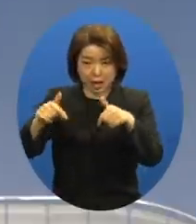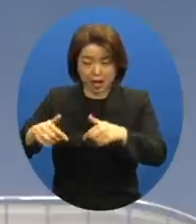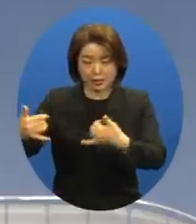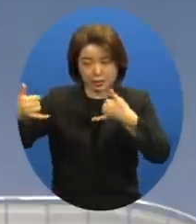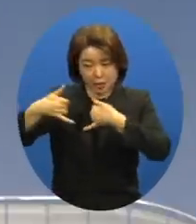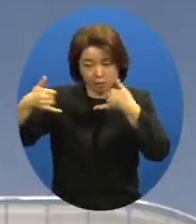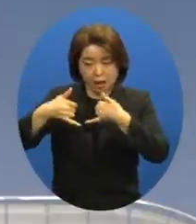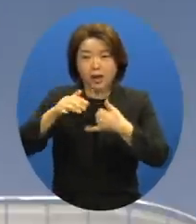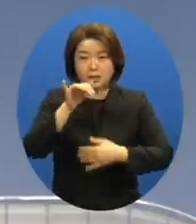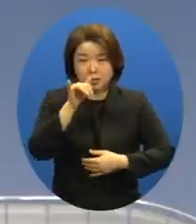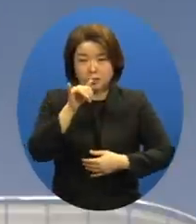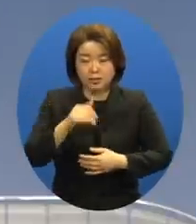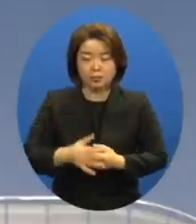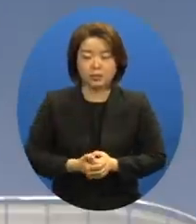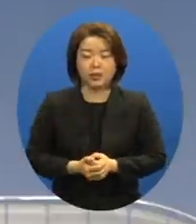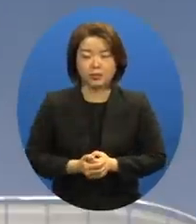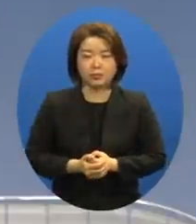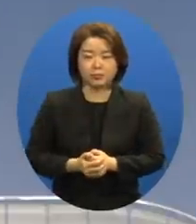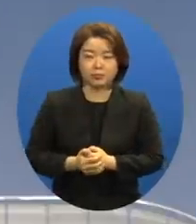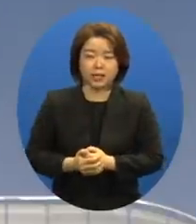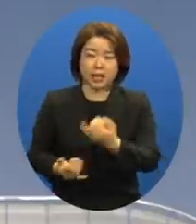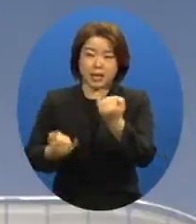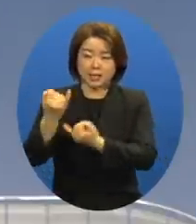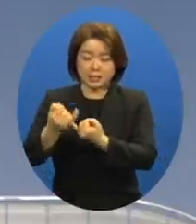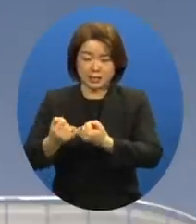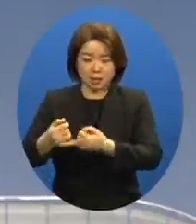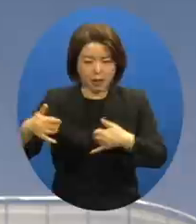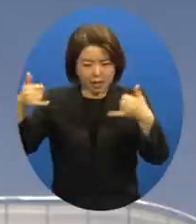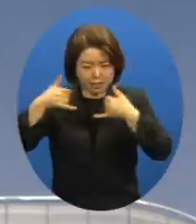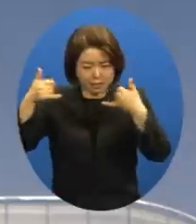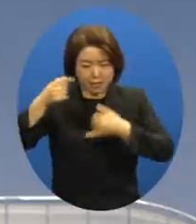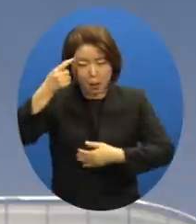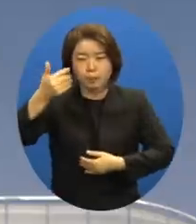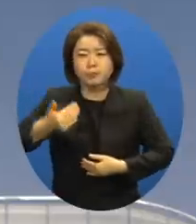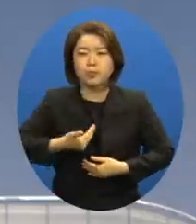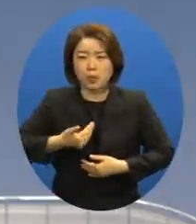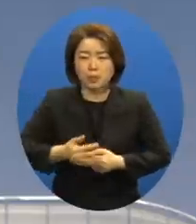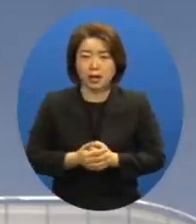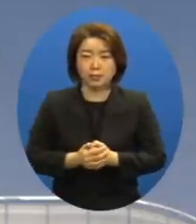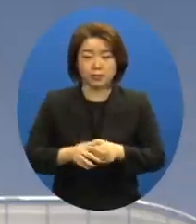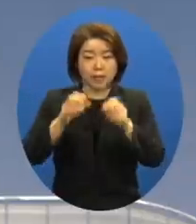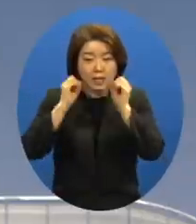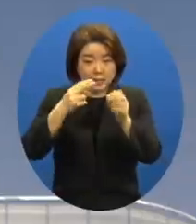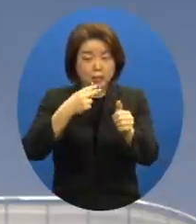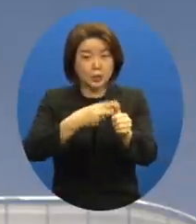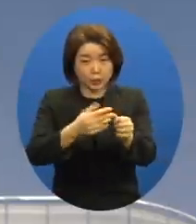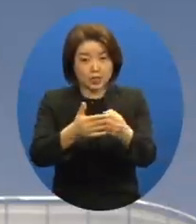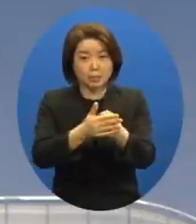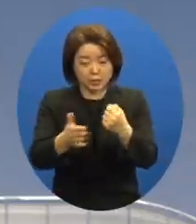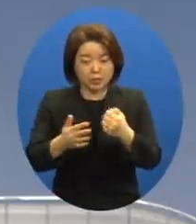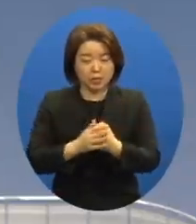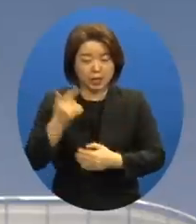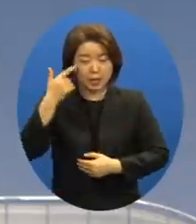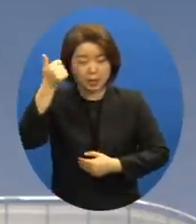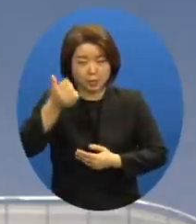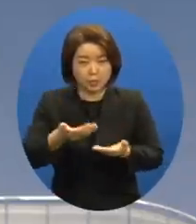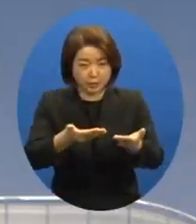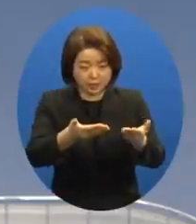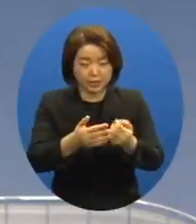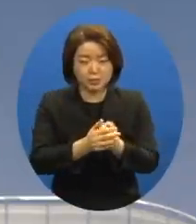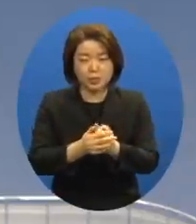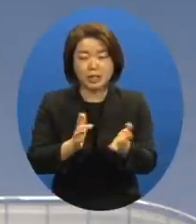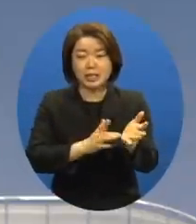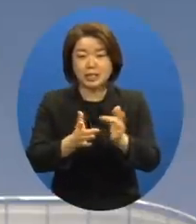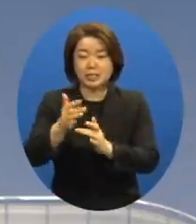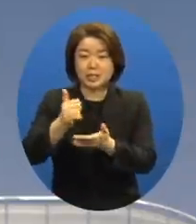했습니다 그 자매 관사가 전화로 질문을 하더래요 선교사님이 쉬니까 목사님은 예수님 한